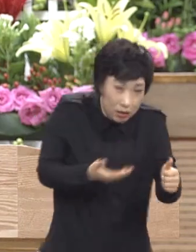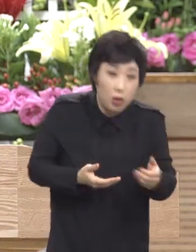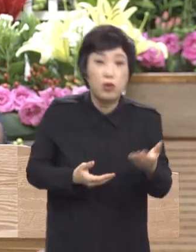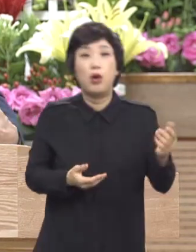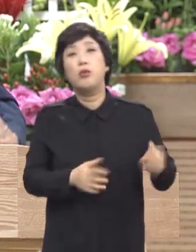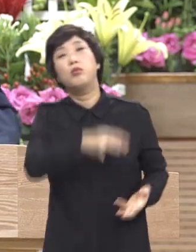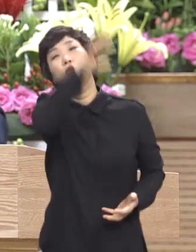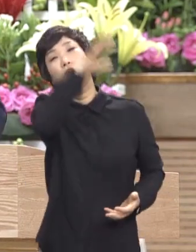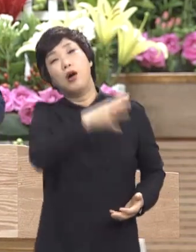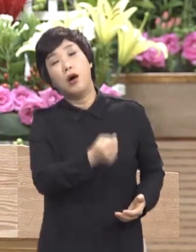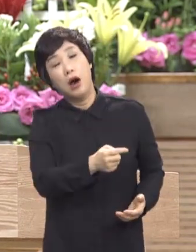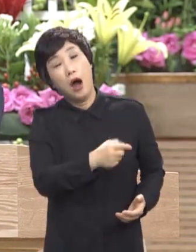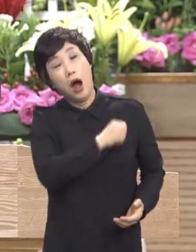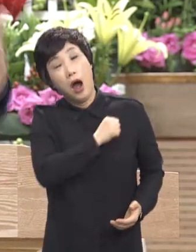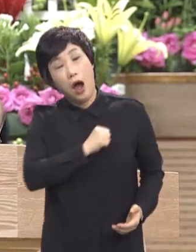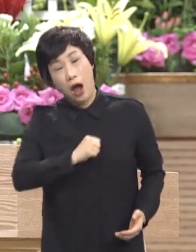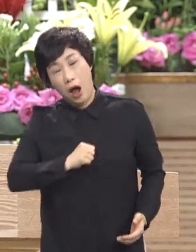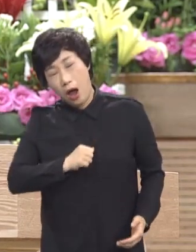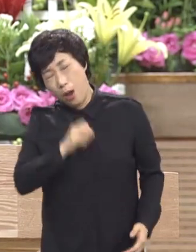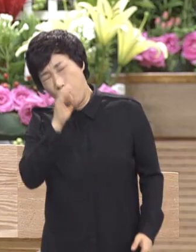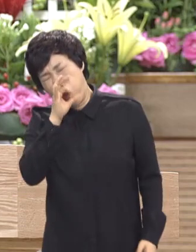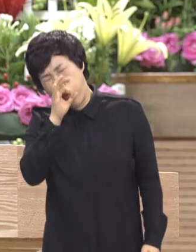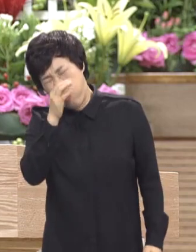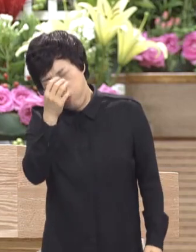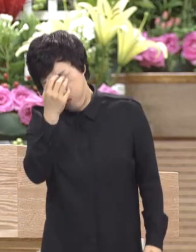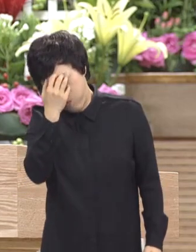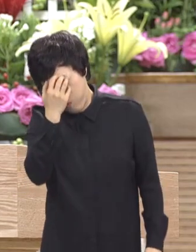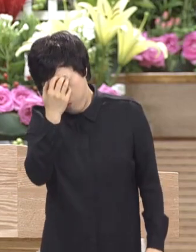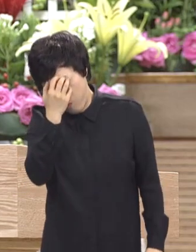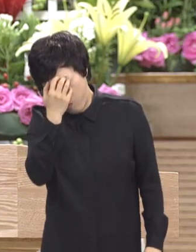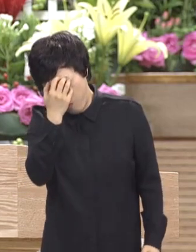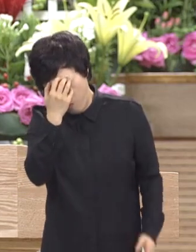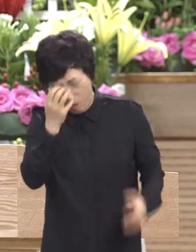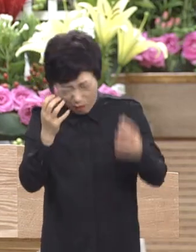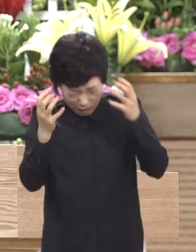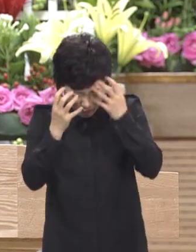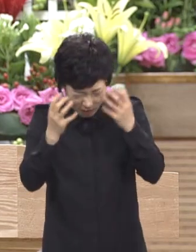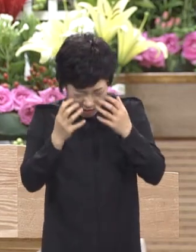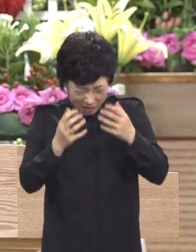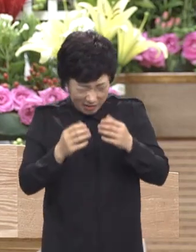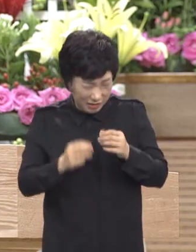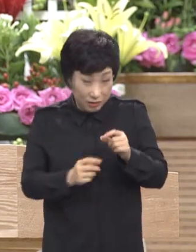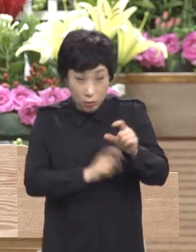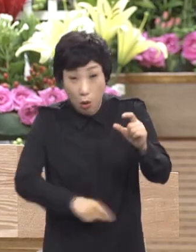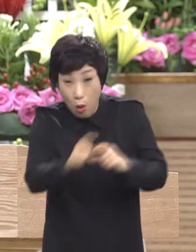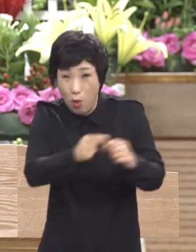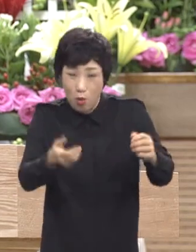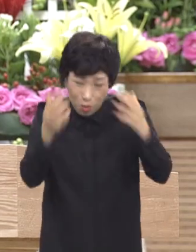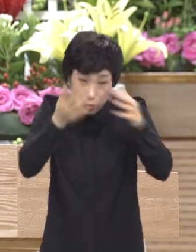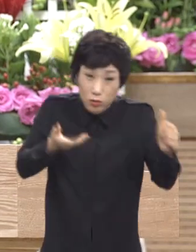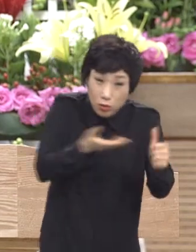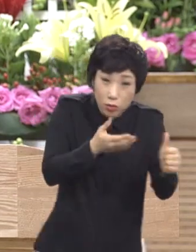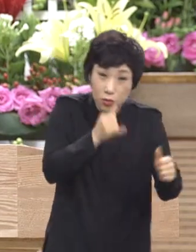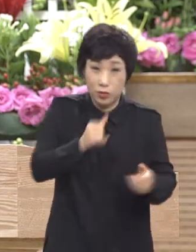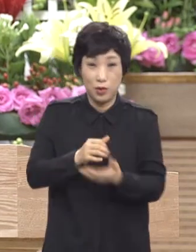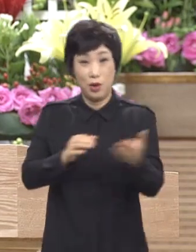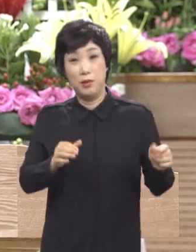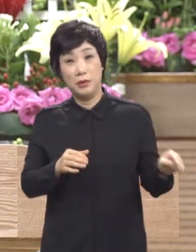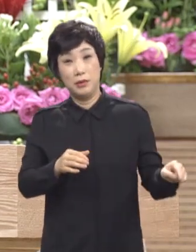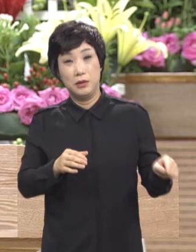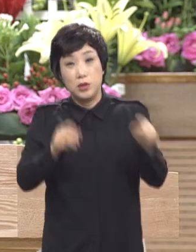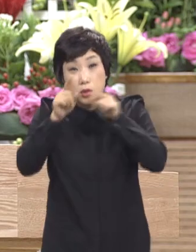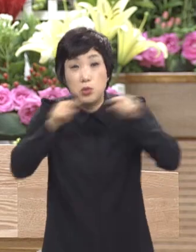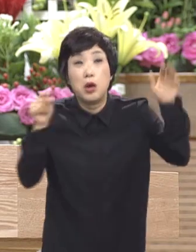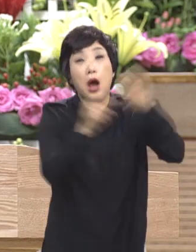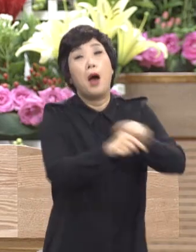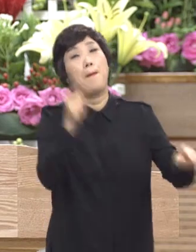정도냐? 견딜 수 없는 고통 중에서도 더 고통을 가해. 저 지옥에